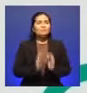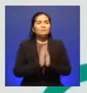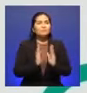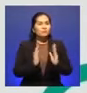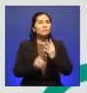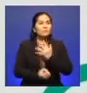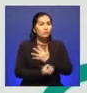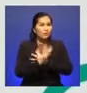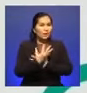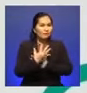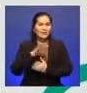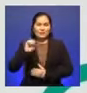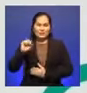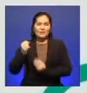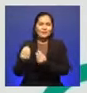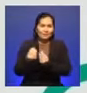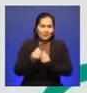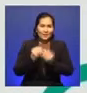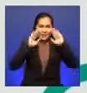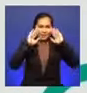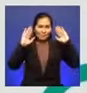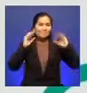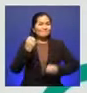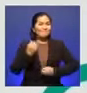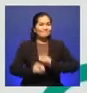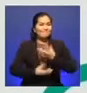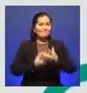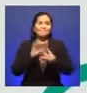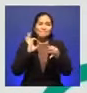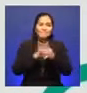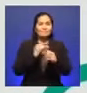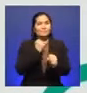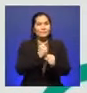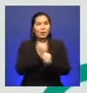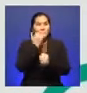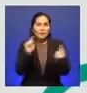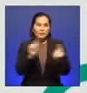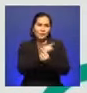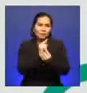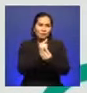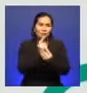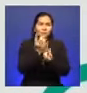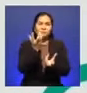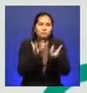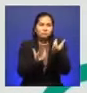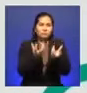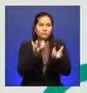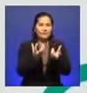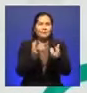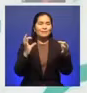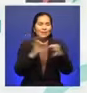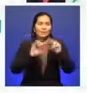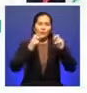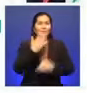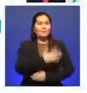คุณโอกาสสสส.ที่ให้มาแลกเปลี่ยนประสบการณ์ในการทำงานด้านความเป็นธรรมทางสังคมและสุขภาพนะคะซึ่งฉะเชิงเ